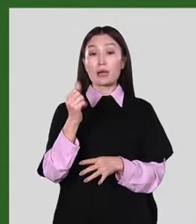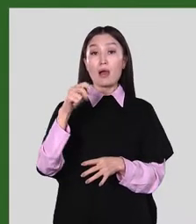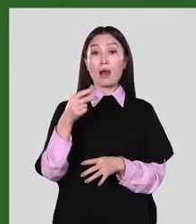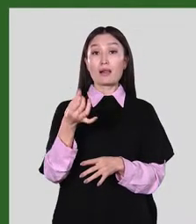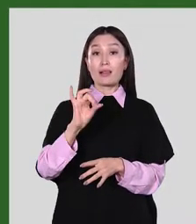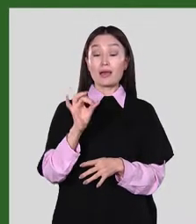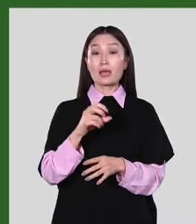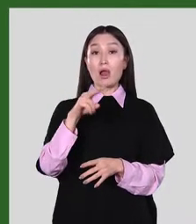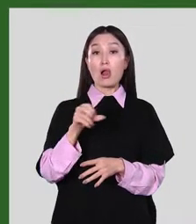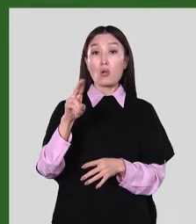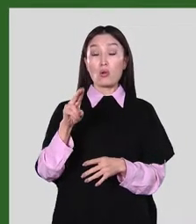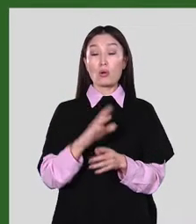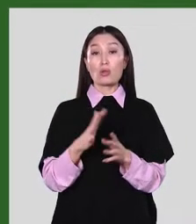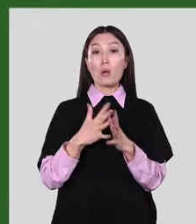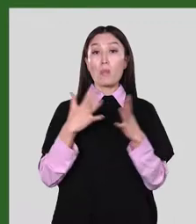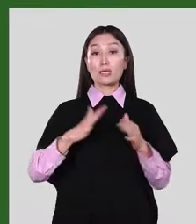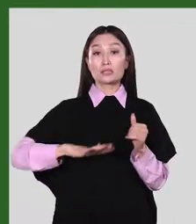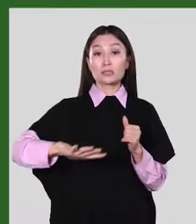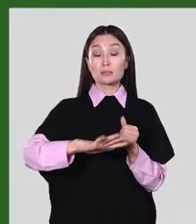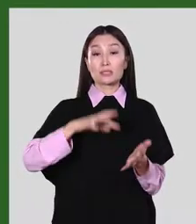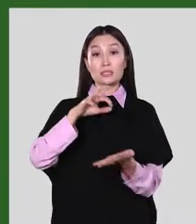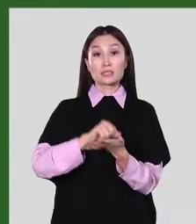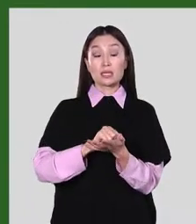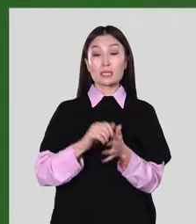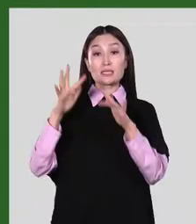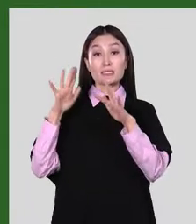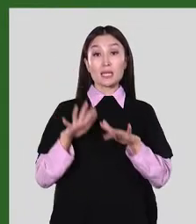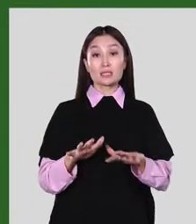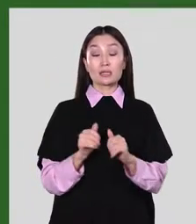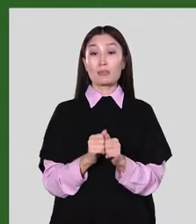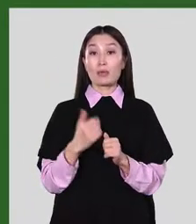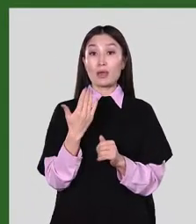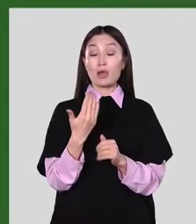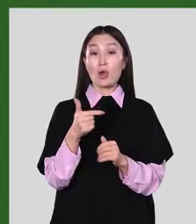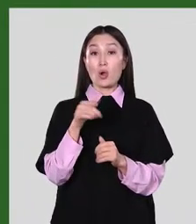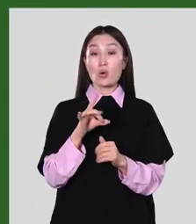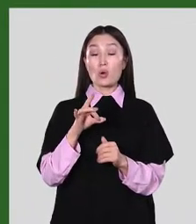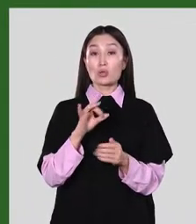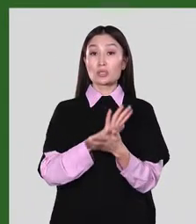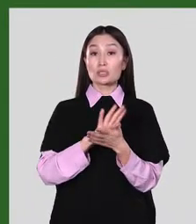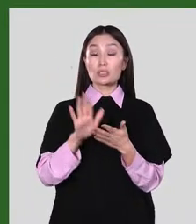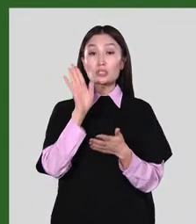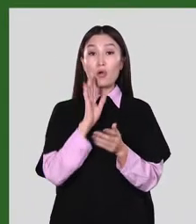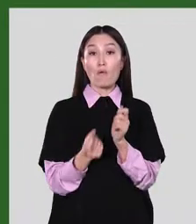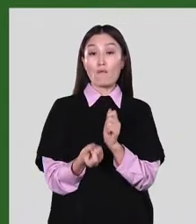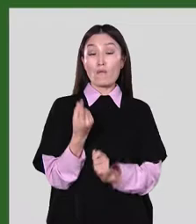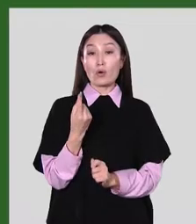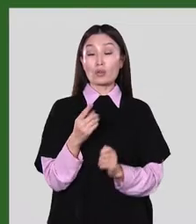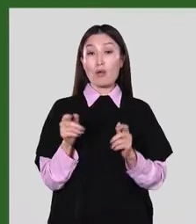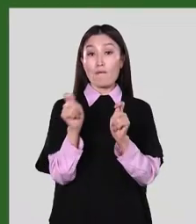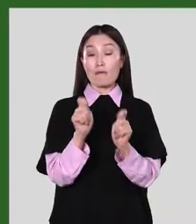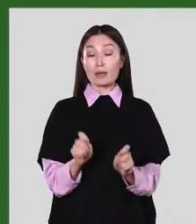оледенений больших площадей заняты смежниками выхода в грунтовых вод обуславливает